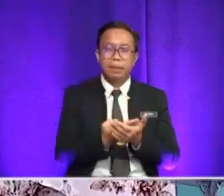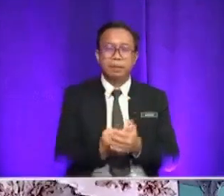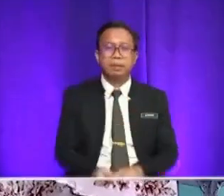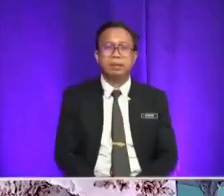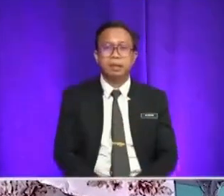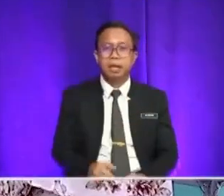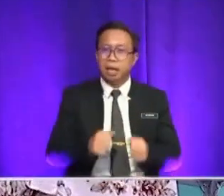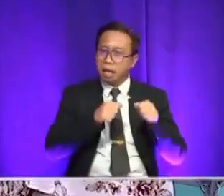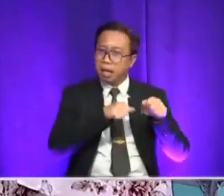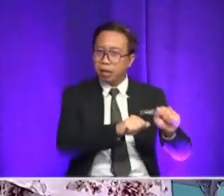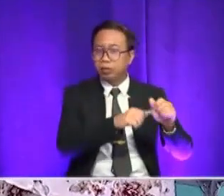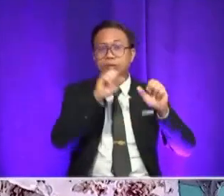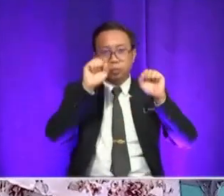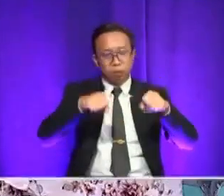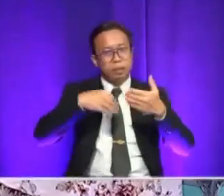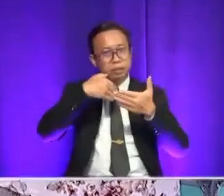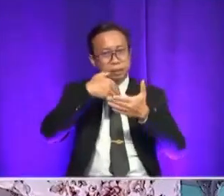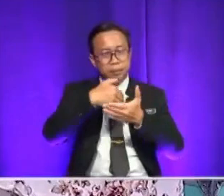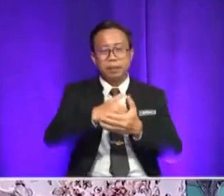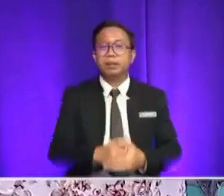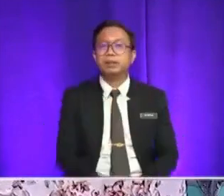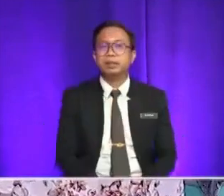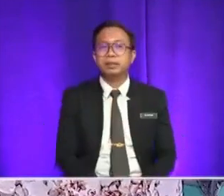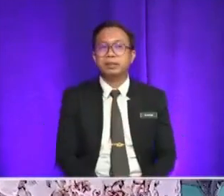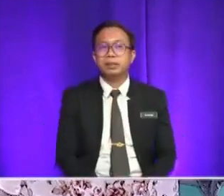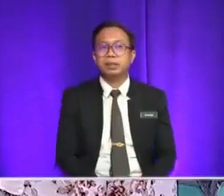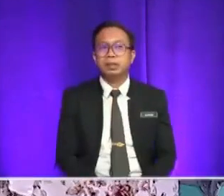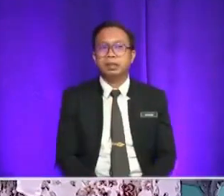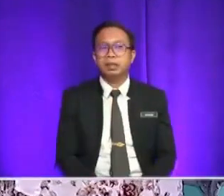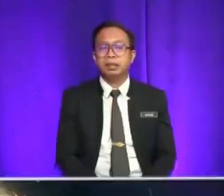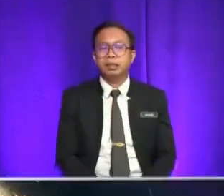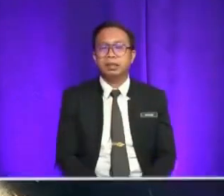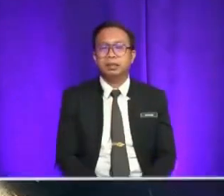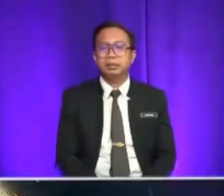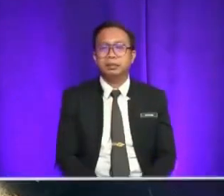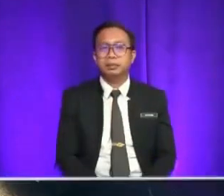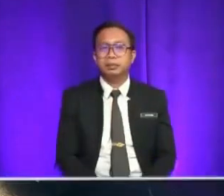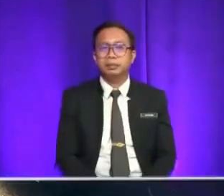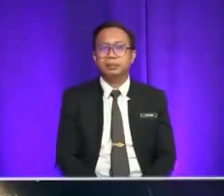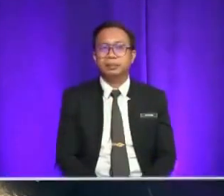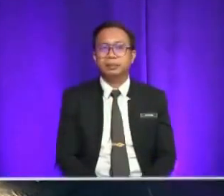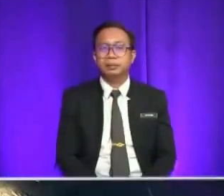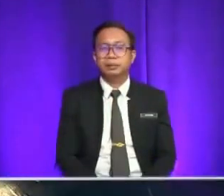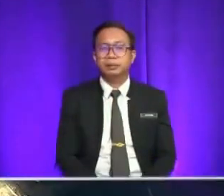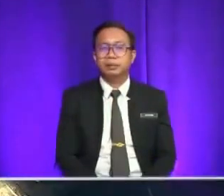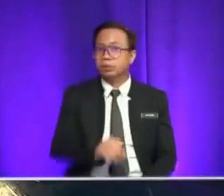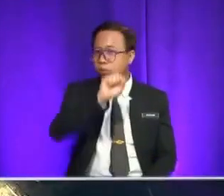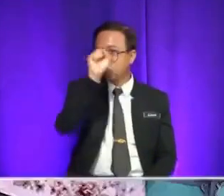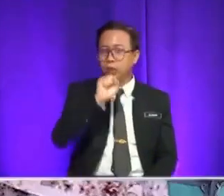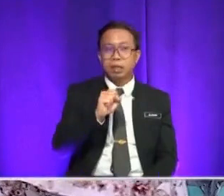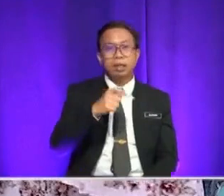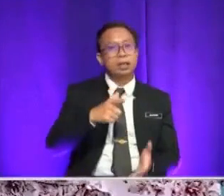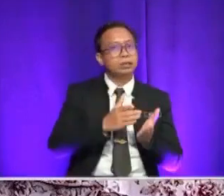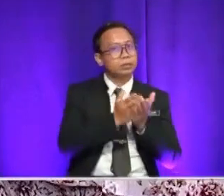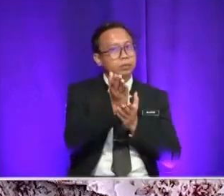halangan, arus boleh sampai ke sana. Baik. Okey, kita pergi. Boleh teruskan? Silakan cikgu. Okey. Kita pergi pada soalan